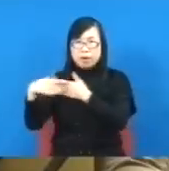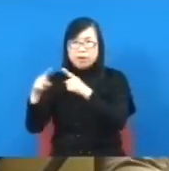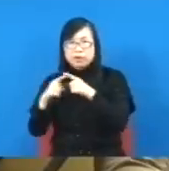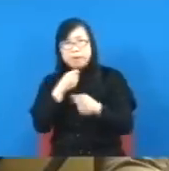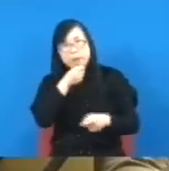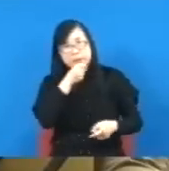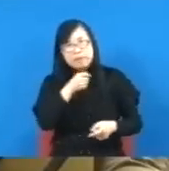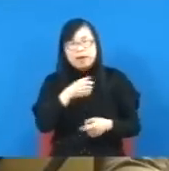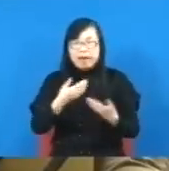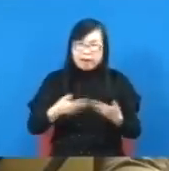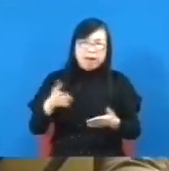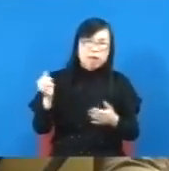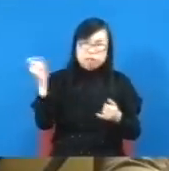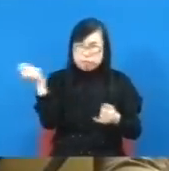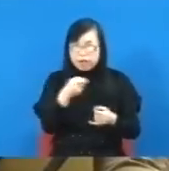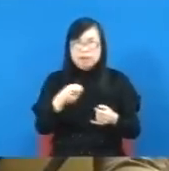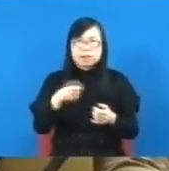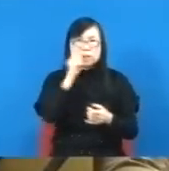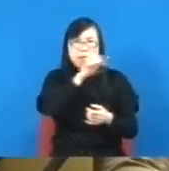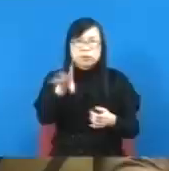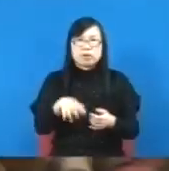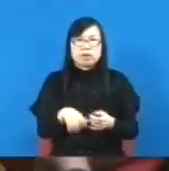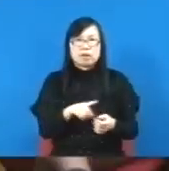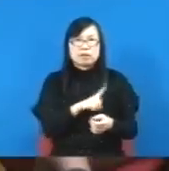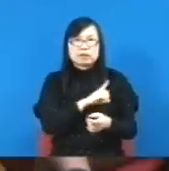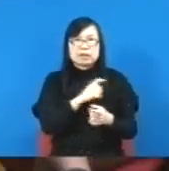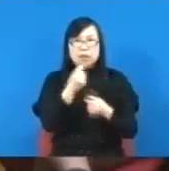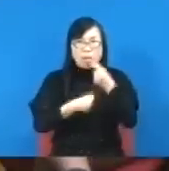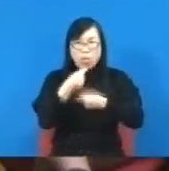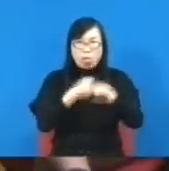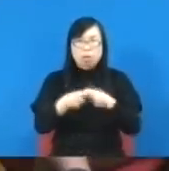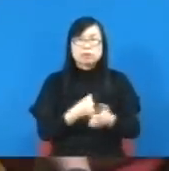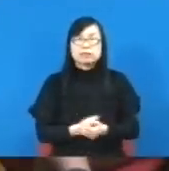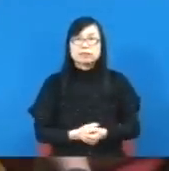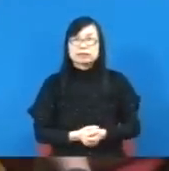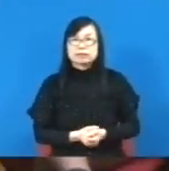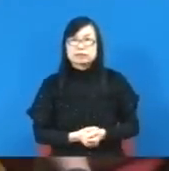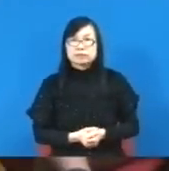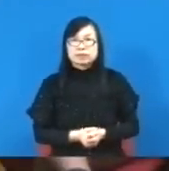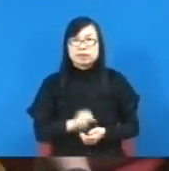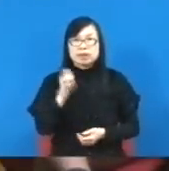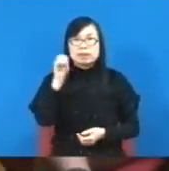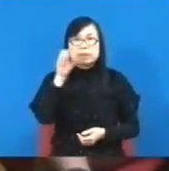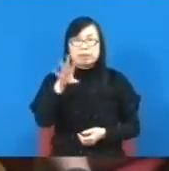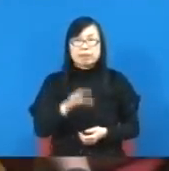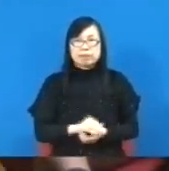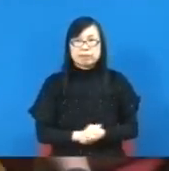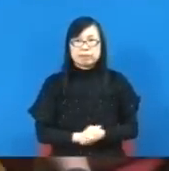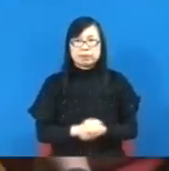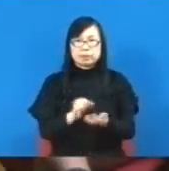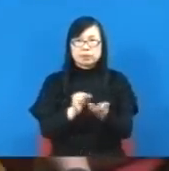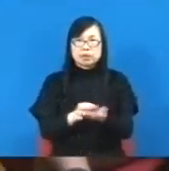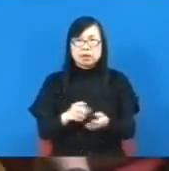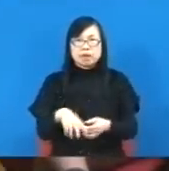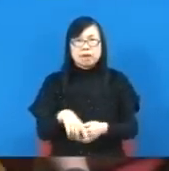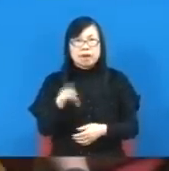嘢，佢輕輕大過啦，係咪啊？自己有問佢，咪長篇大論咯。佢有啲 Q 有啲 Q 位噶嘛，係咪